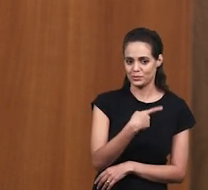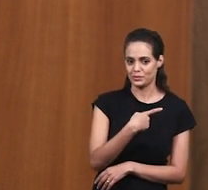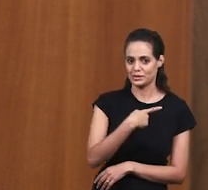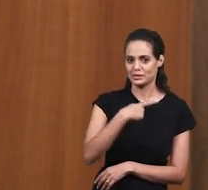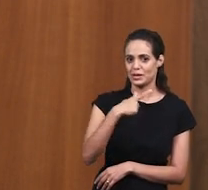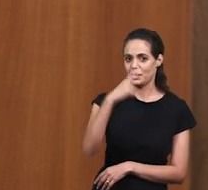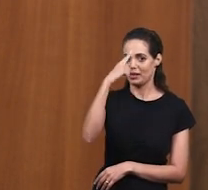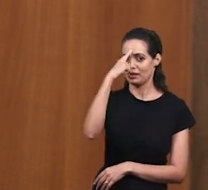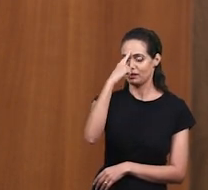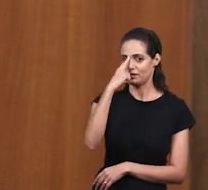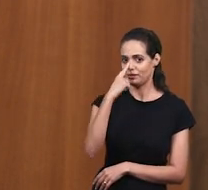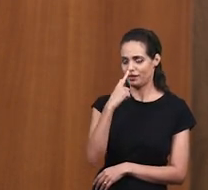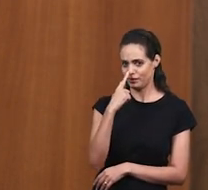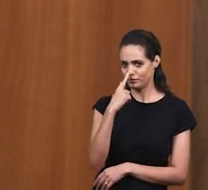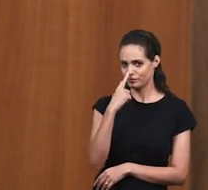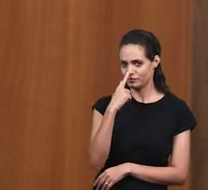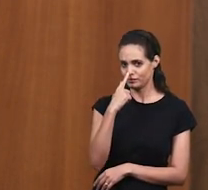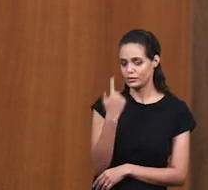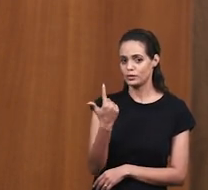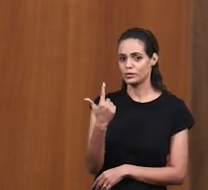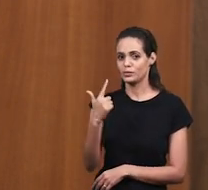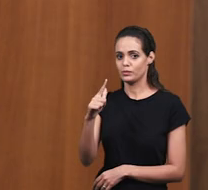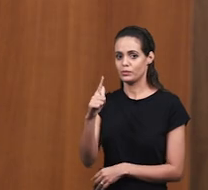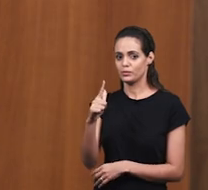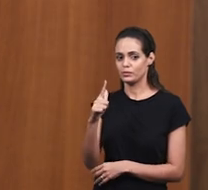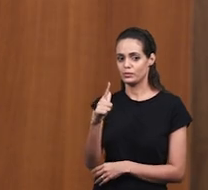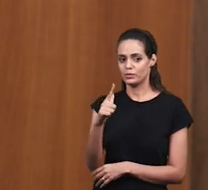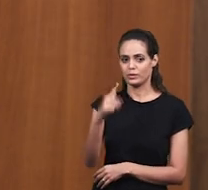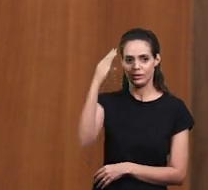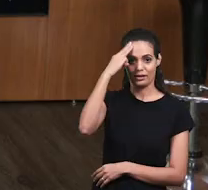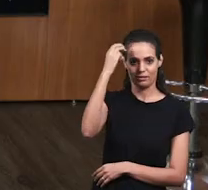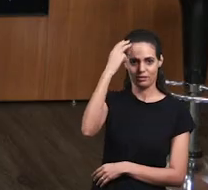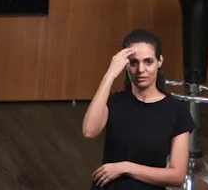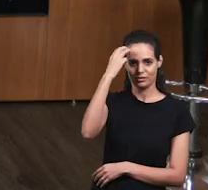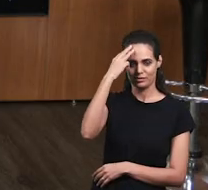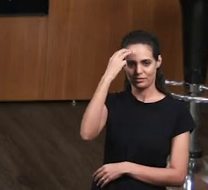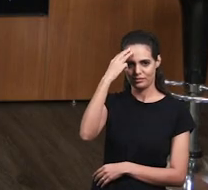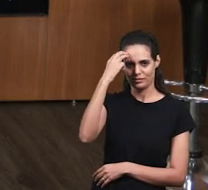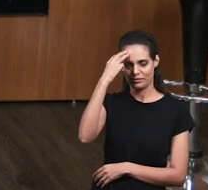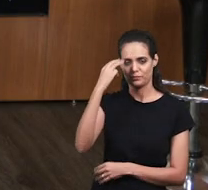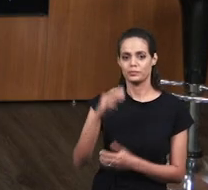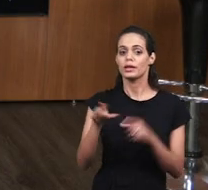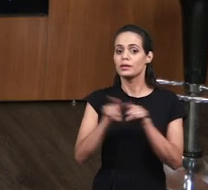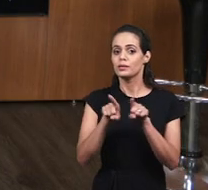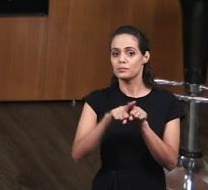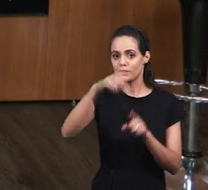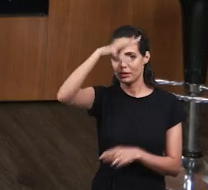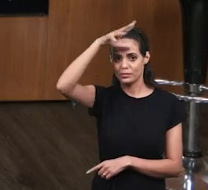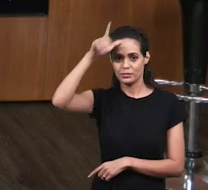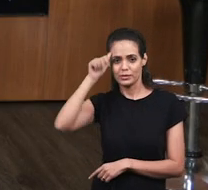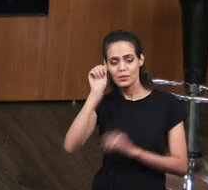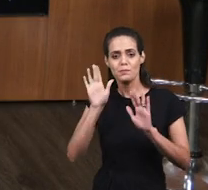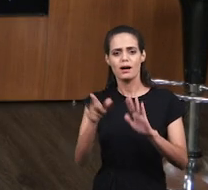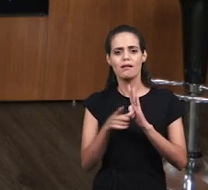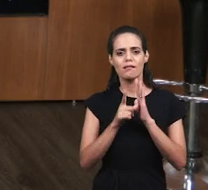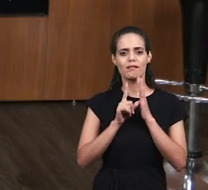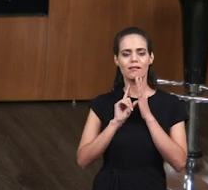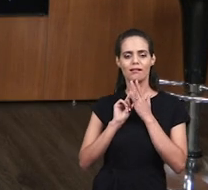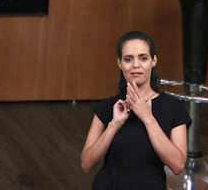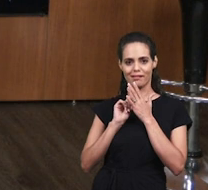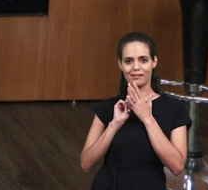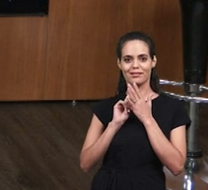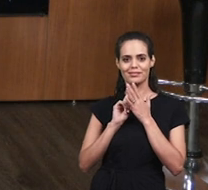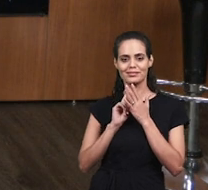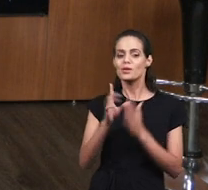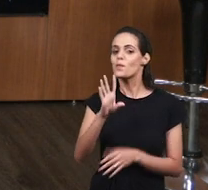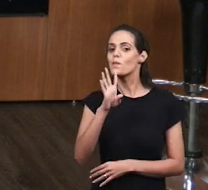la participation spéciale du pasteur Amadeu Loureiro. Mais avant, nous allons connaître un Manaïm de plus au